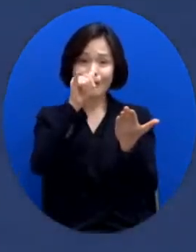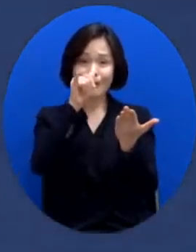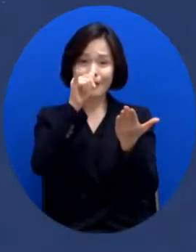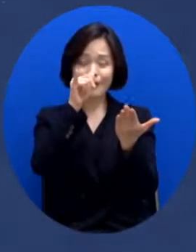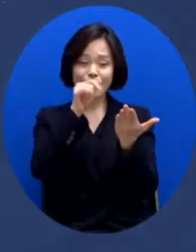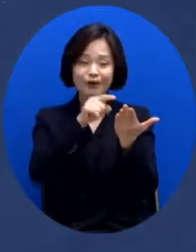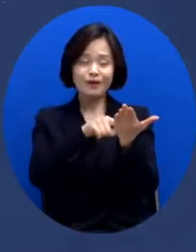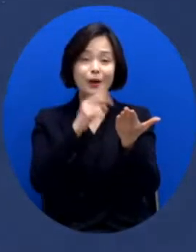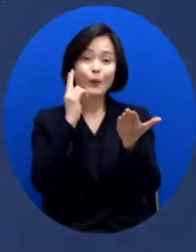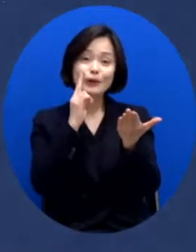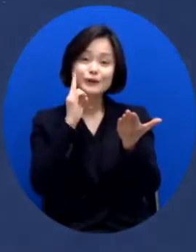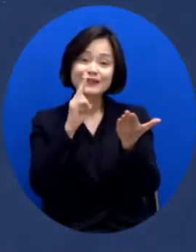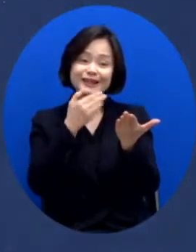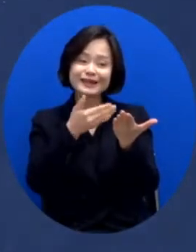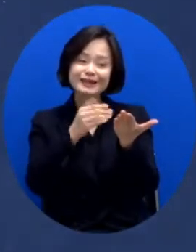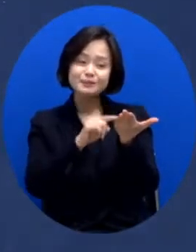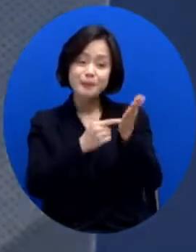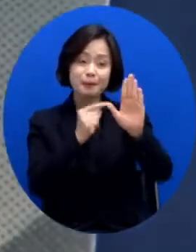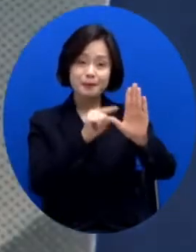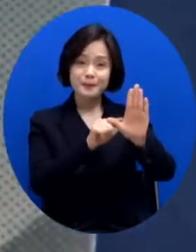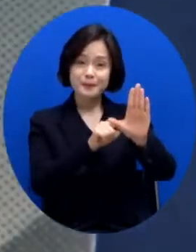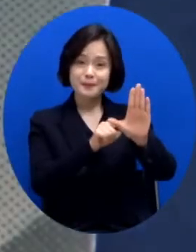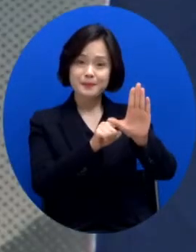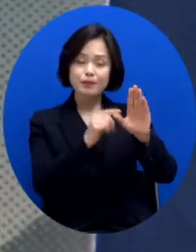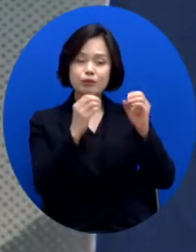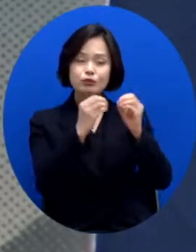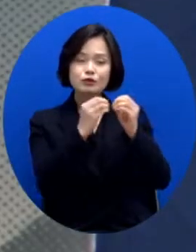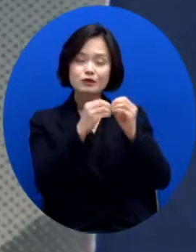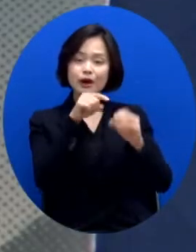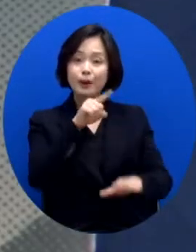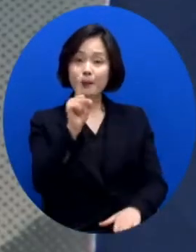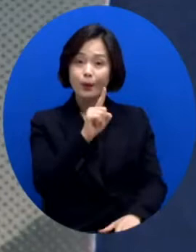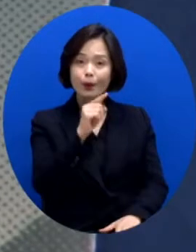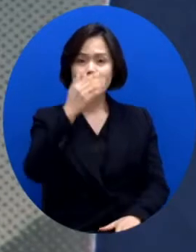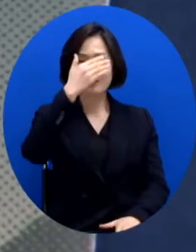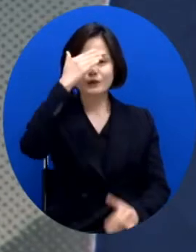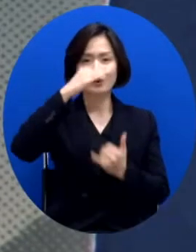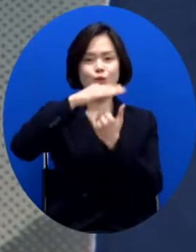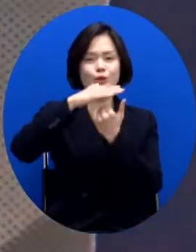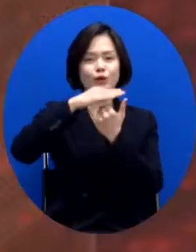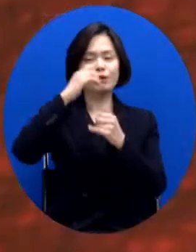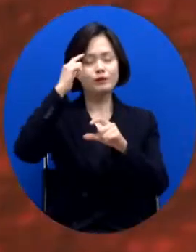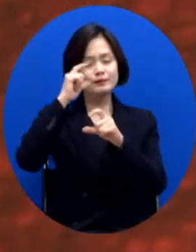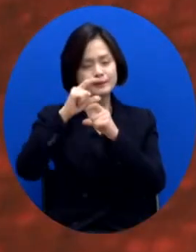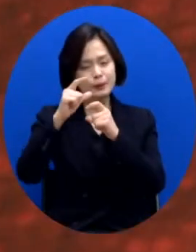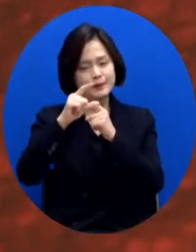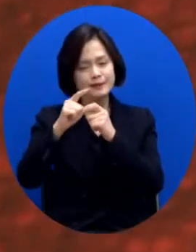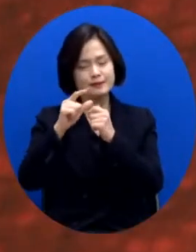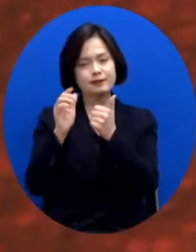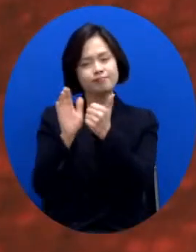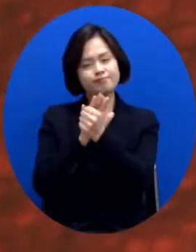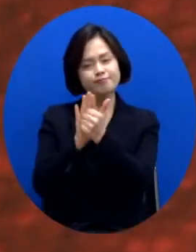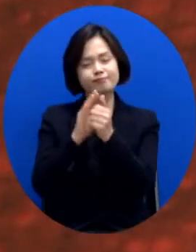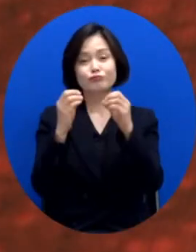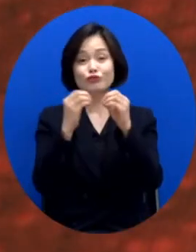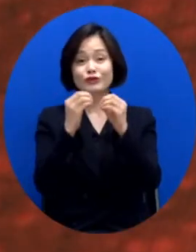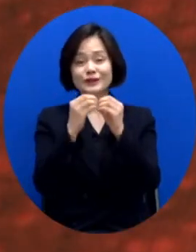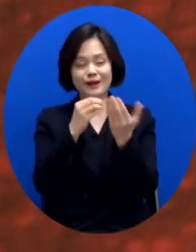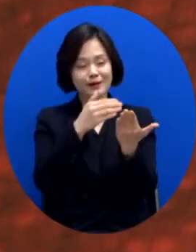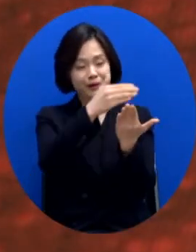뒤에는 어른이 되기 전 여러 성장통을 겪고 있는 청소년들의 고민과 힘이 되는 문구가 적혀